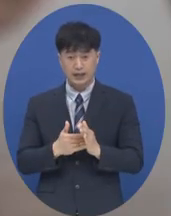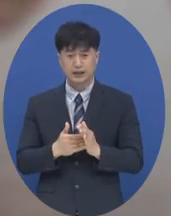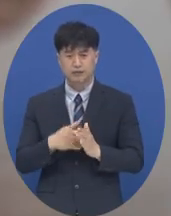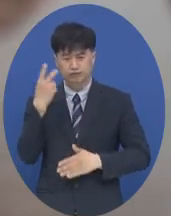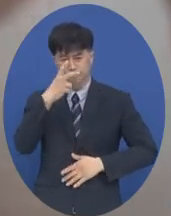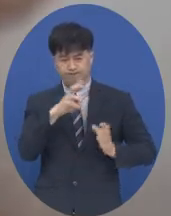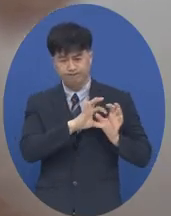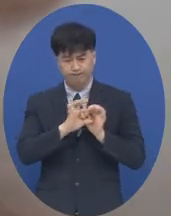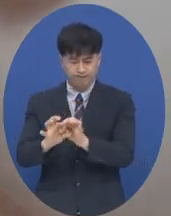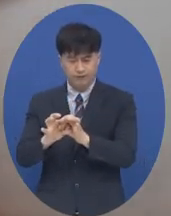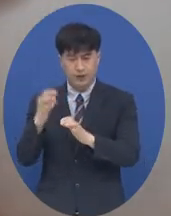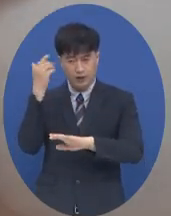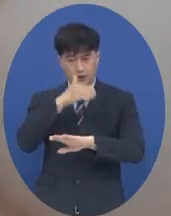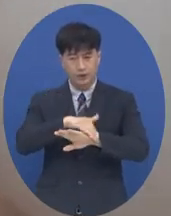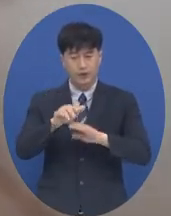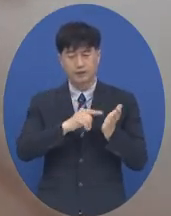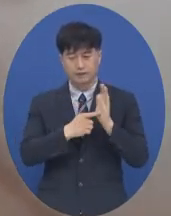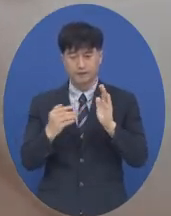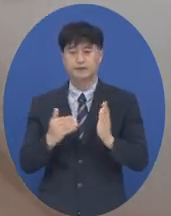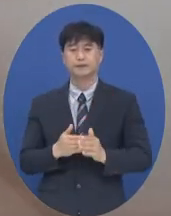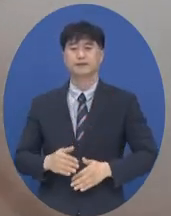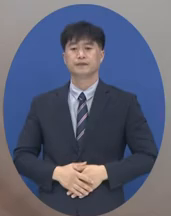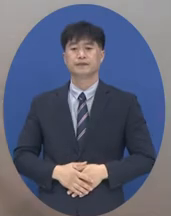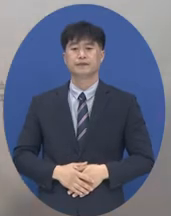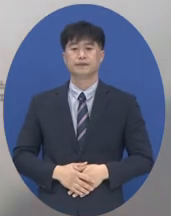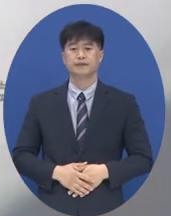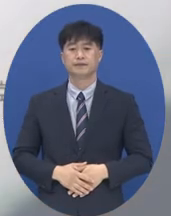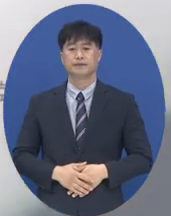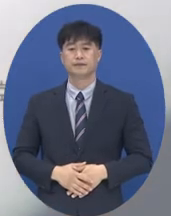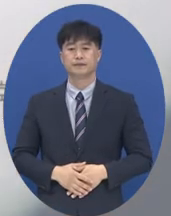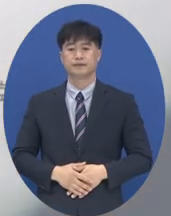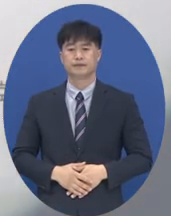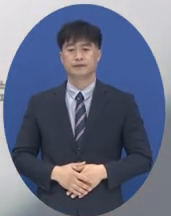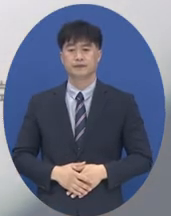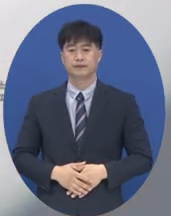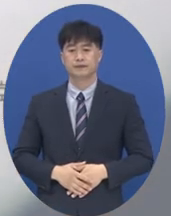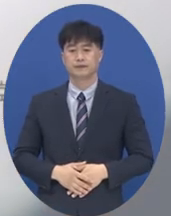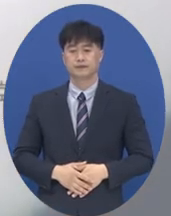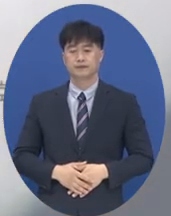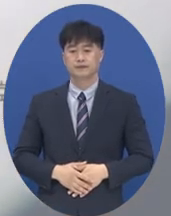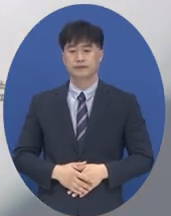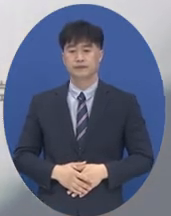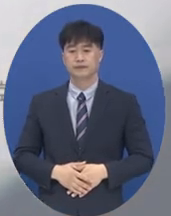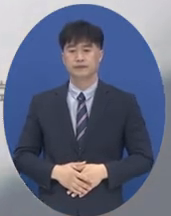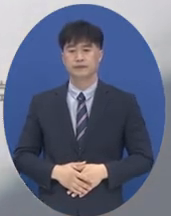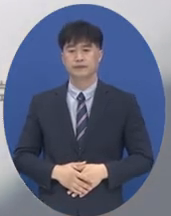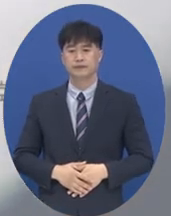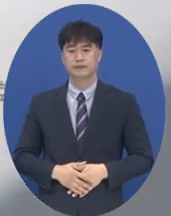수사를 이어갈 방침임을 밝혔습니다. 경기지TV 최지연입니다.